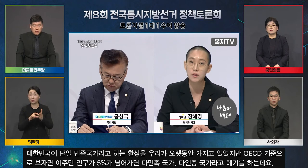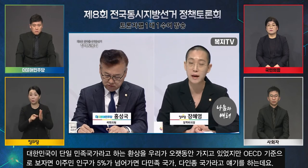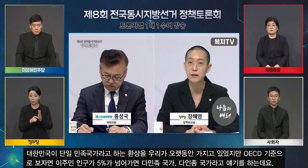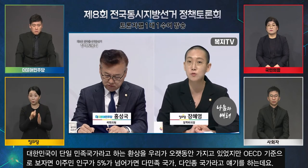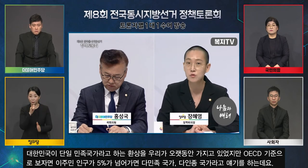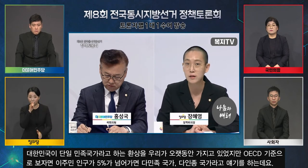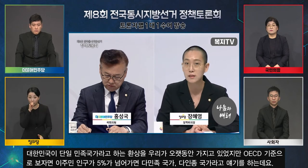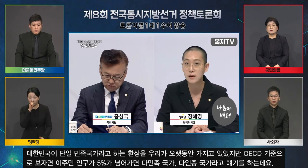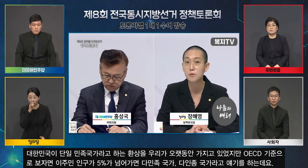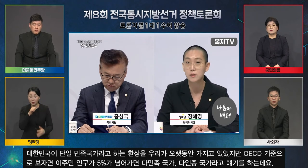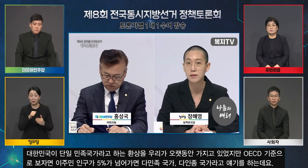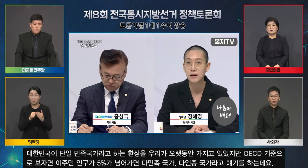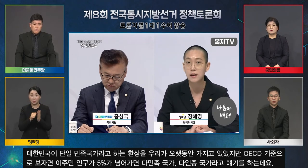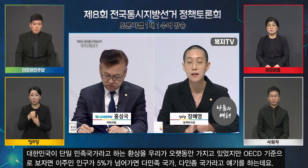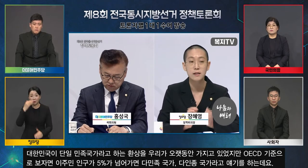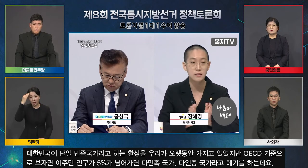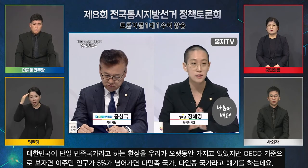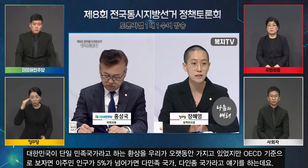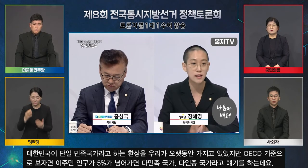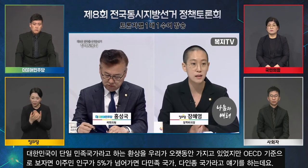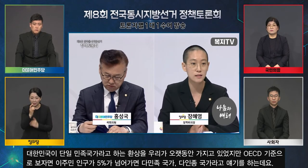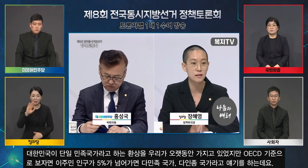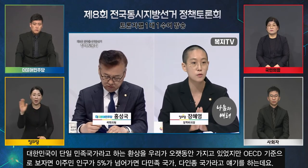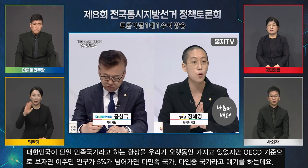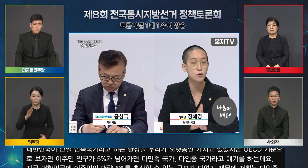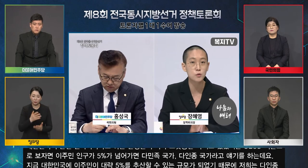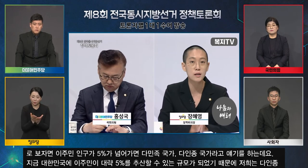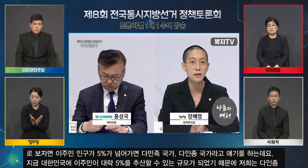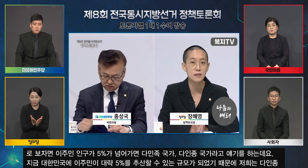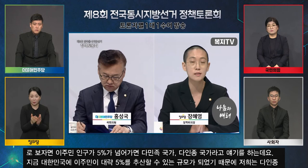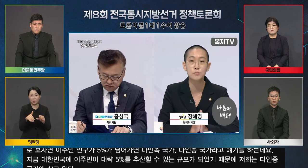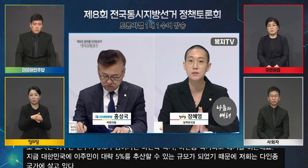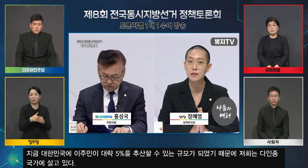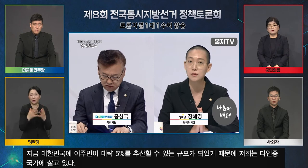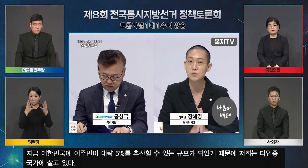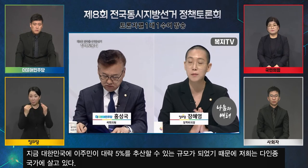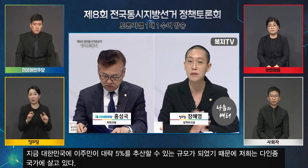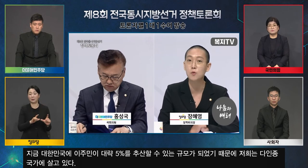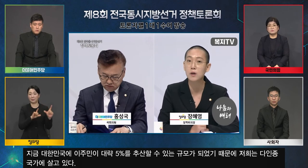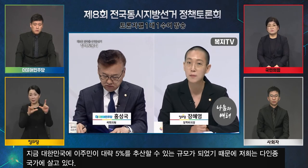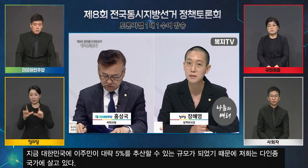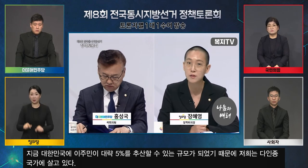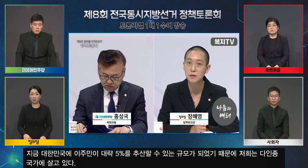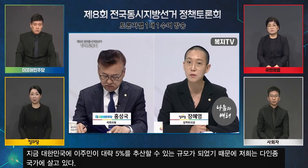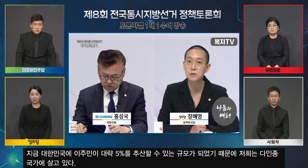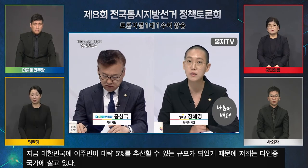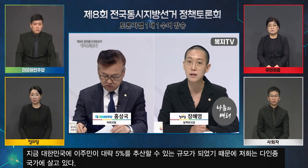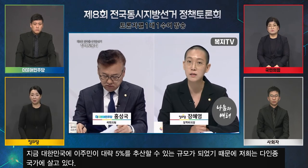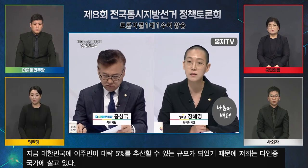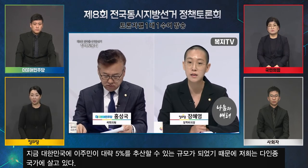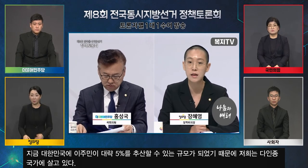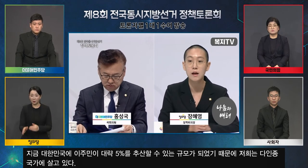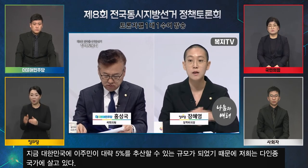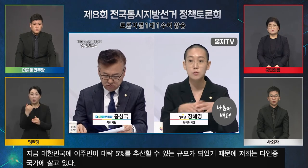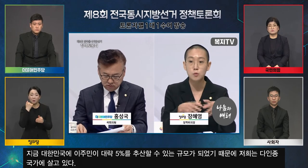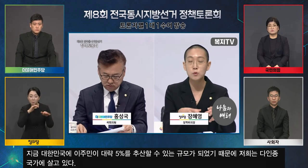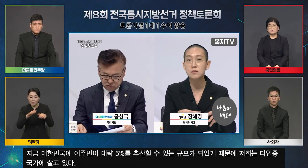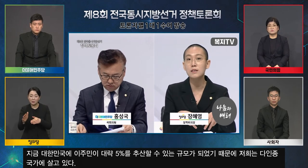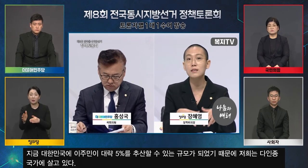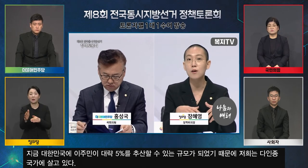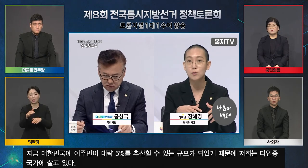때문에 저희는 다인종 국가에 살고 있다. 특히나 농어촌에 계시는 분들께서는 많이 공감하실 거라고 생각하는데